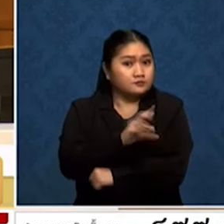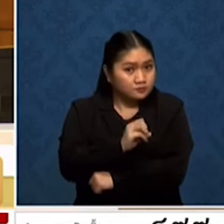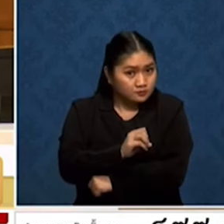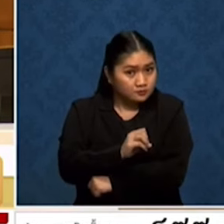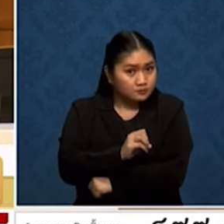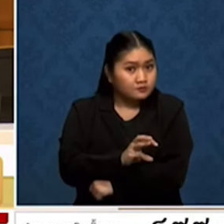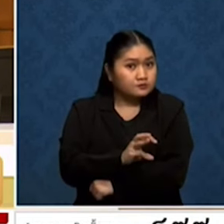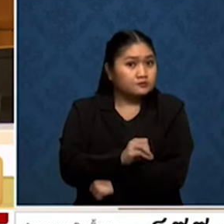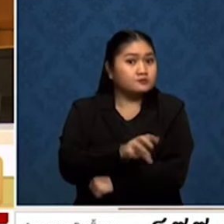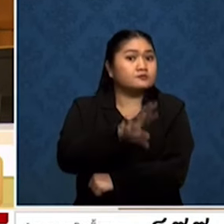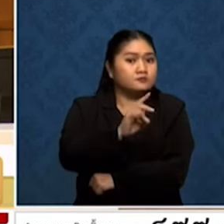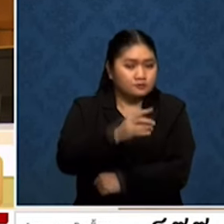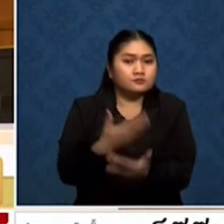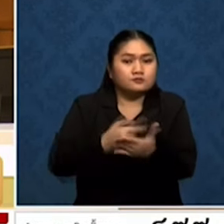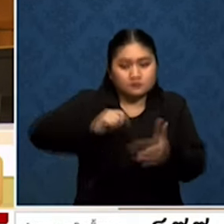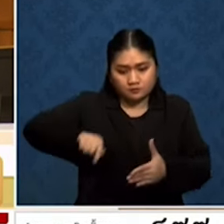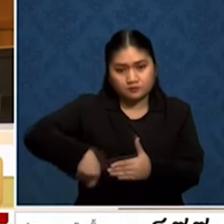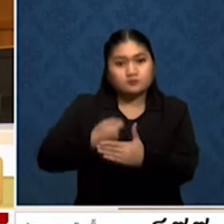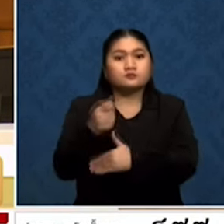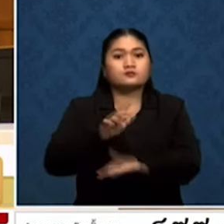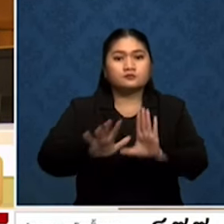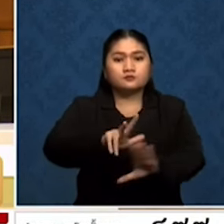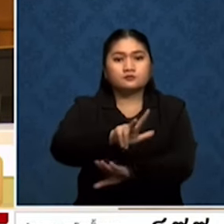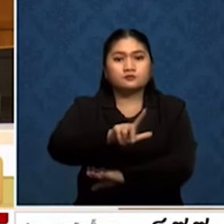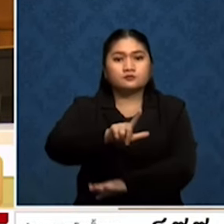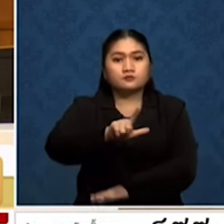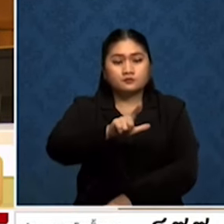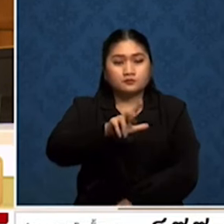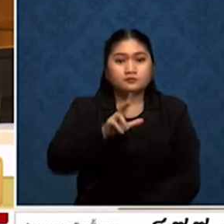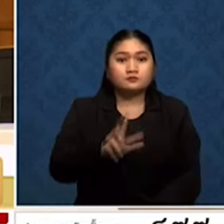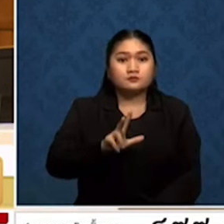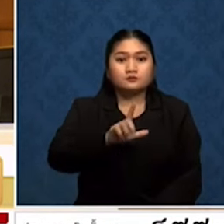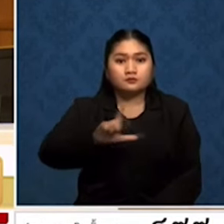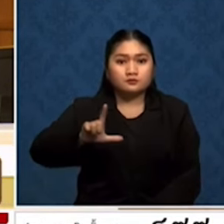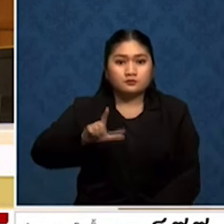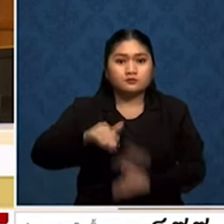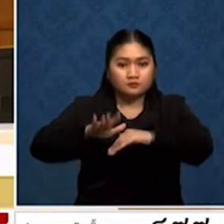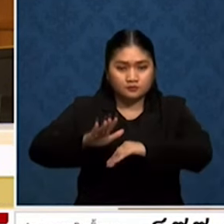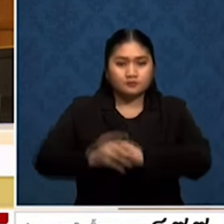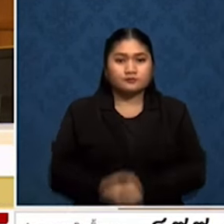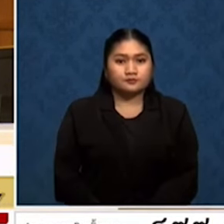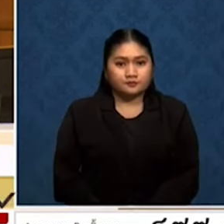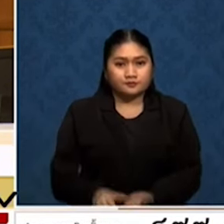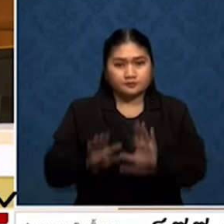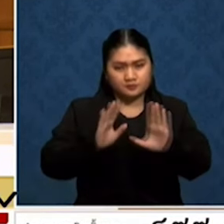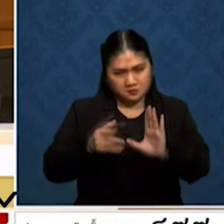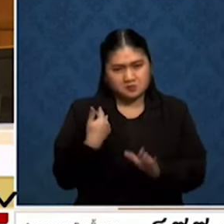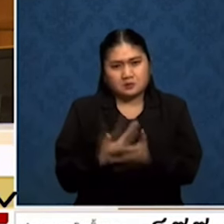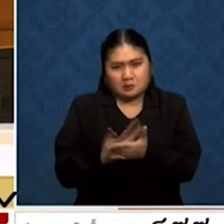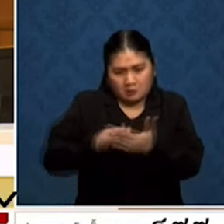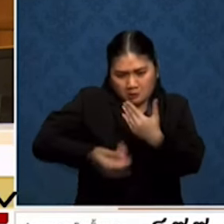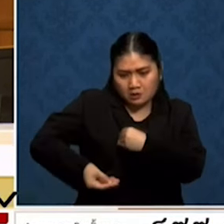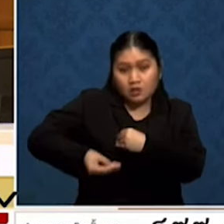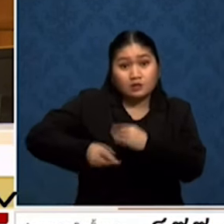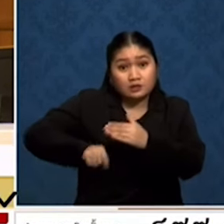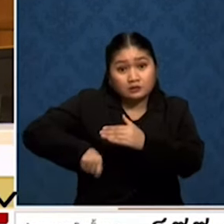มีงบปมาณรายใรวม 3,600,000 mill condemnedม้ว่ะงบประมาณรายใจเพิ่มเพประ